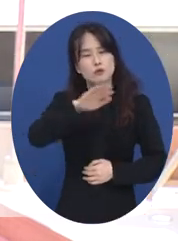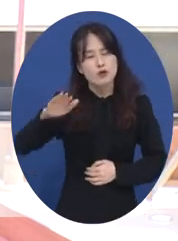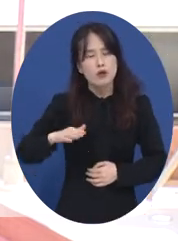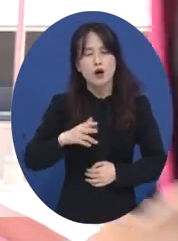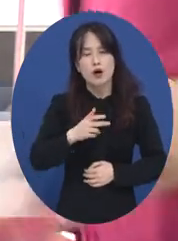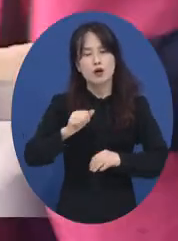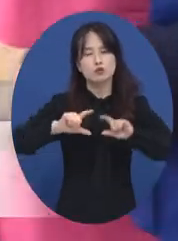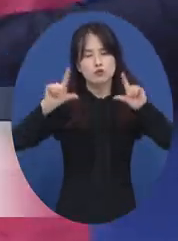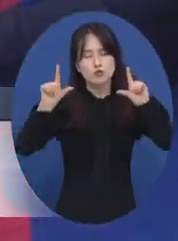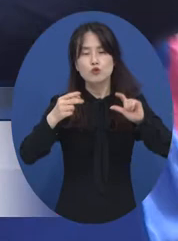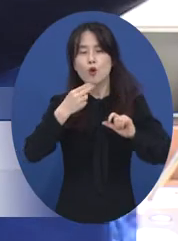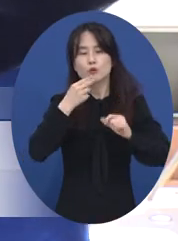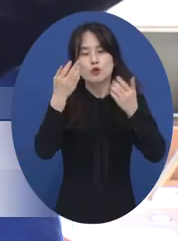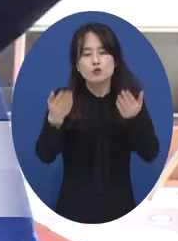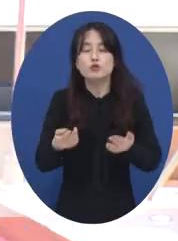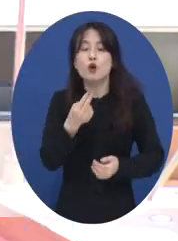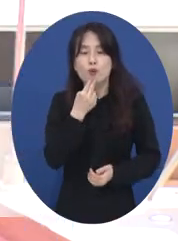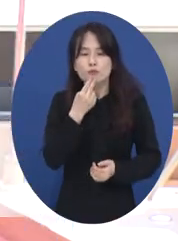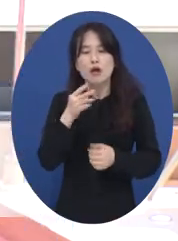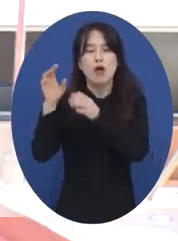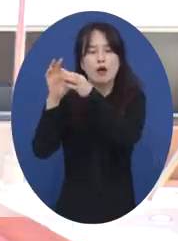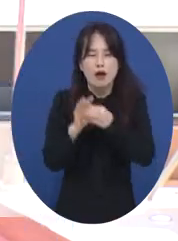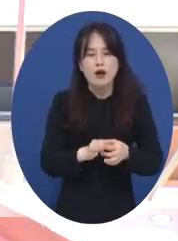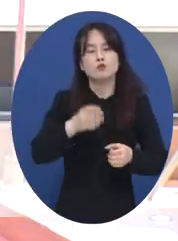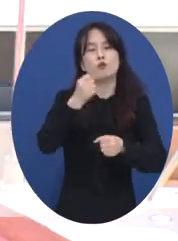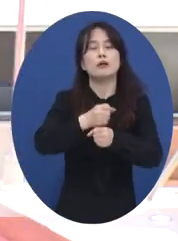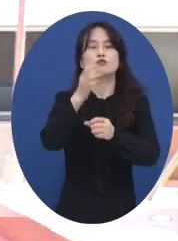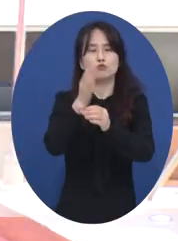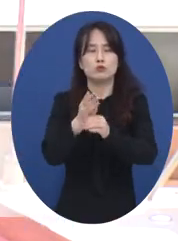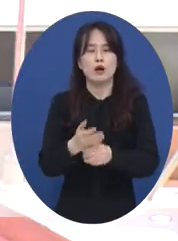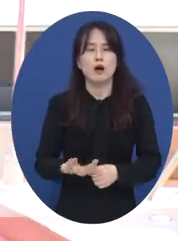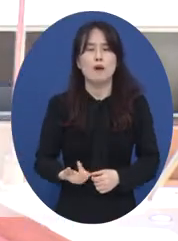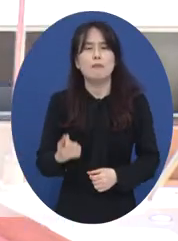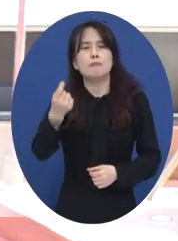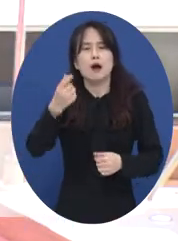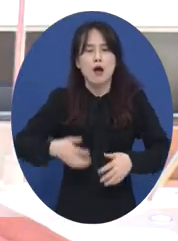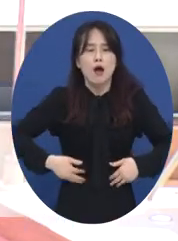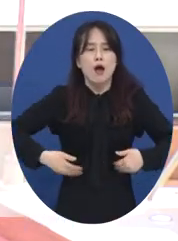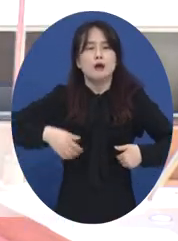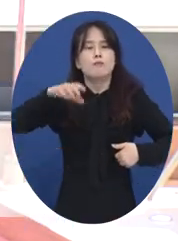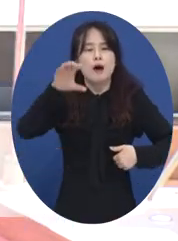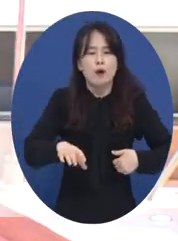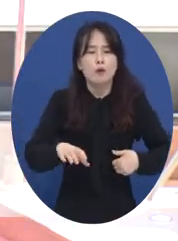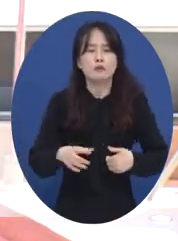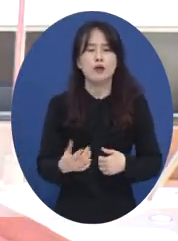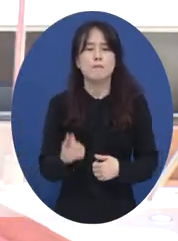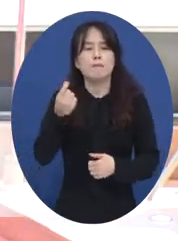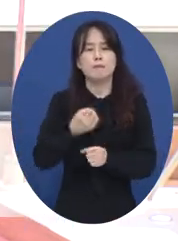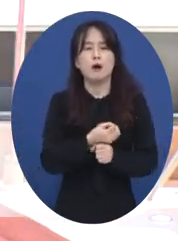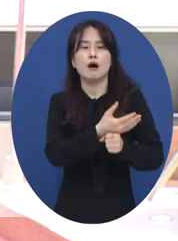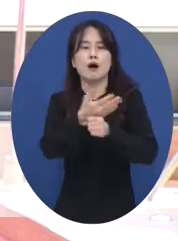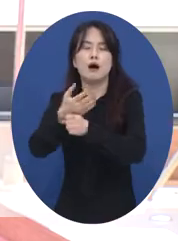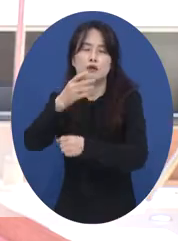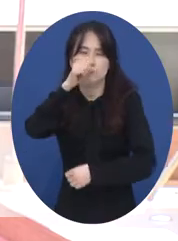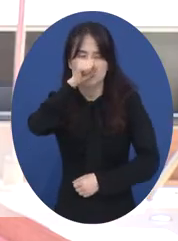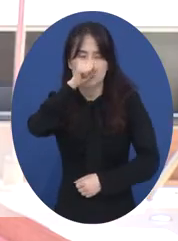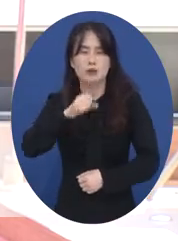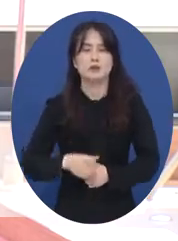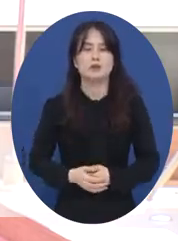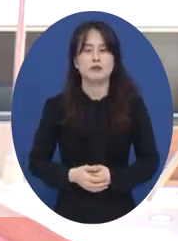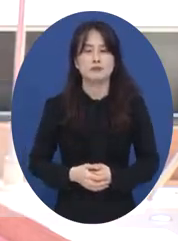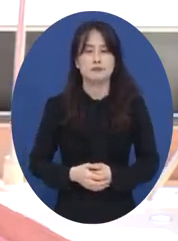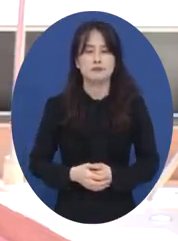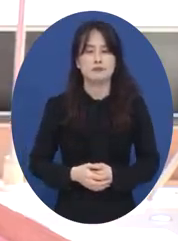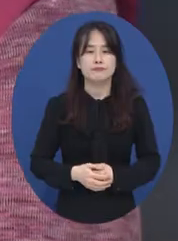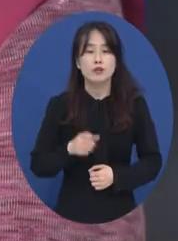가운데 빨리 저희가 어 중 일도 없이 그냥 하고 있거든요 언론 아주 급한 곳에 빨리 전달이 되었으면